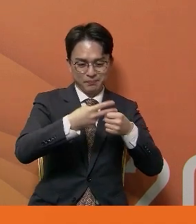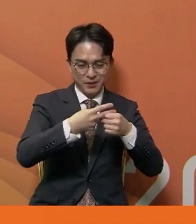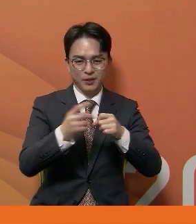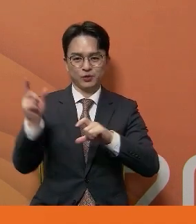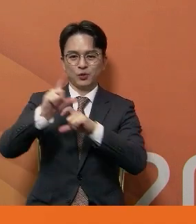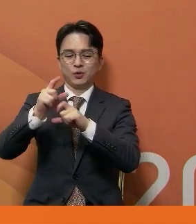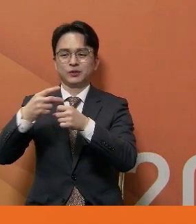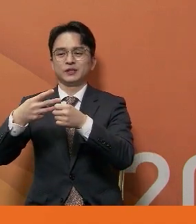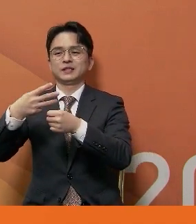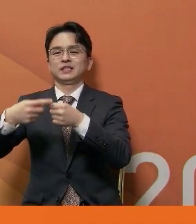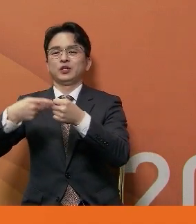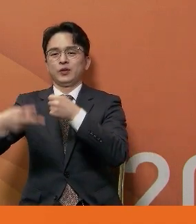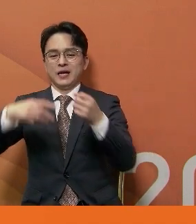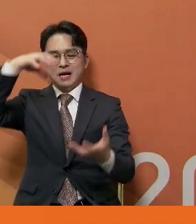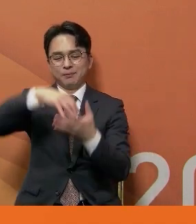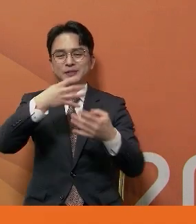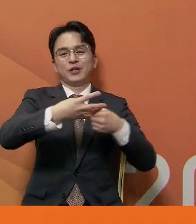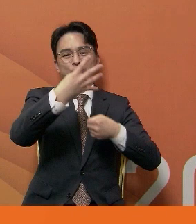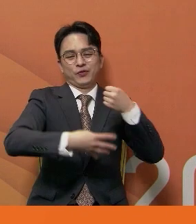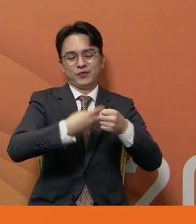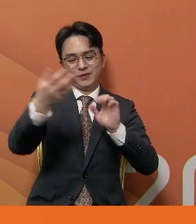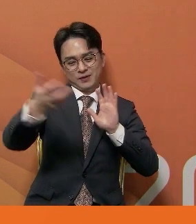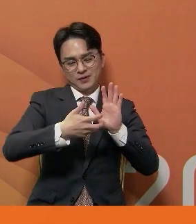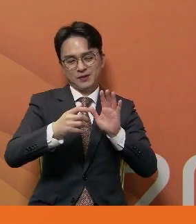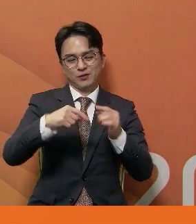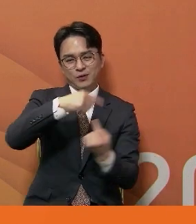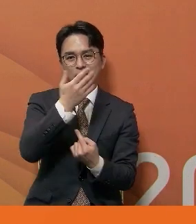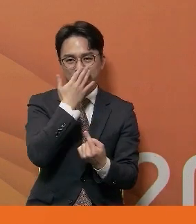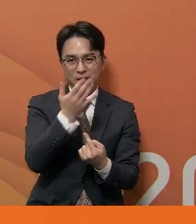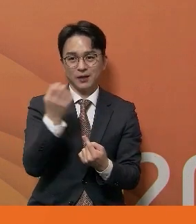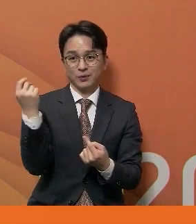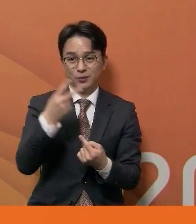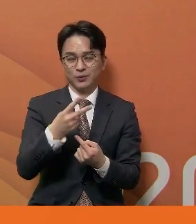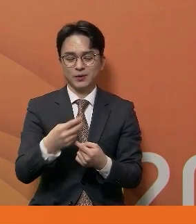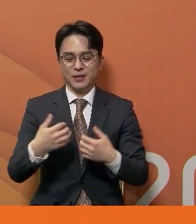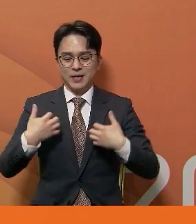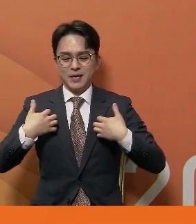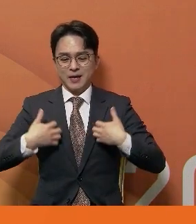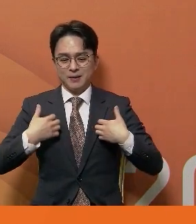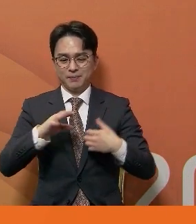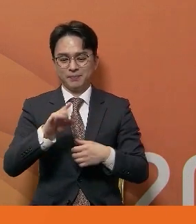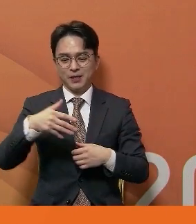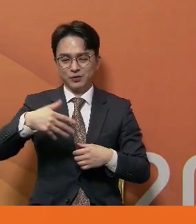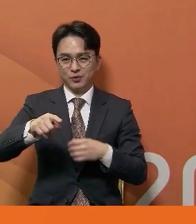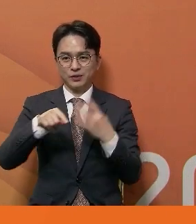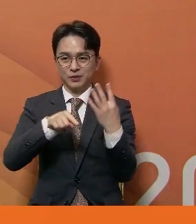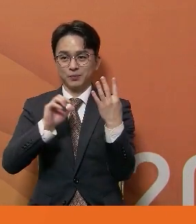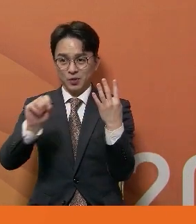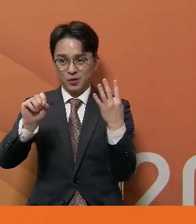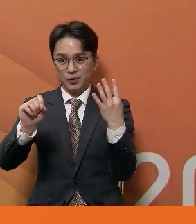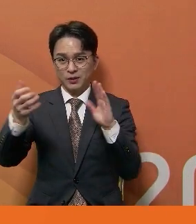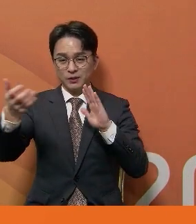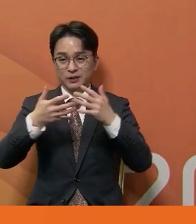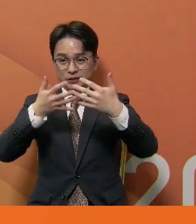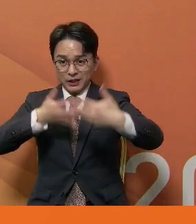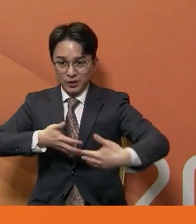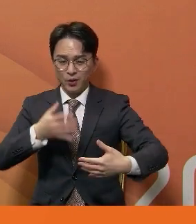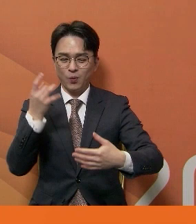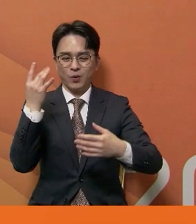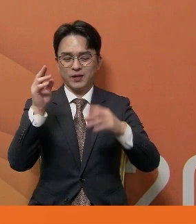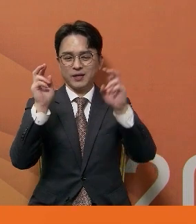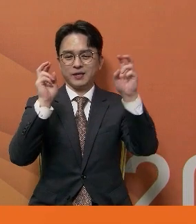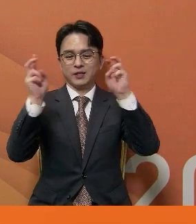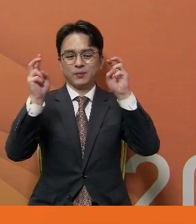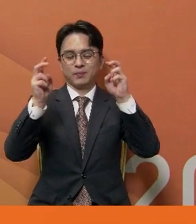가수금은 되도록 사용 안 하시는게 좋을 것 같구요 그리고 특히 대표이사님의 가수금은 더욱이나 더 안 좋은 영향을 미칠 수 있기 때문에